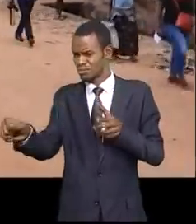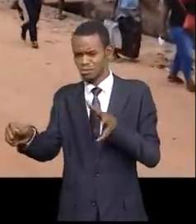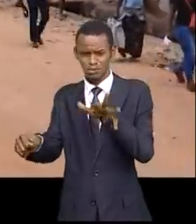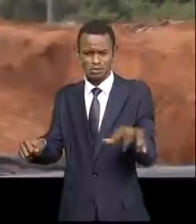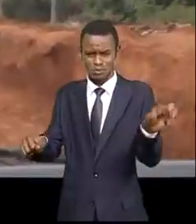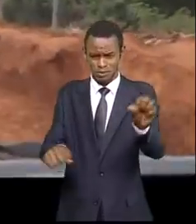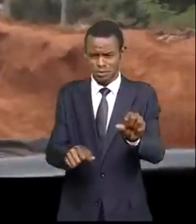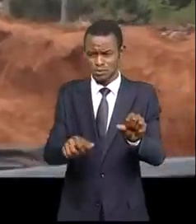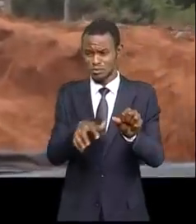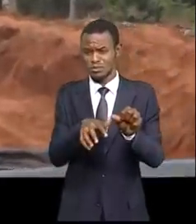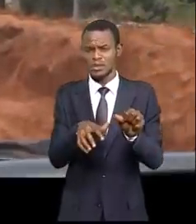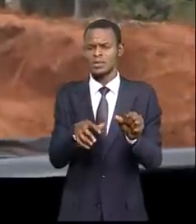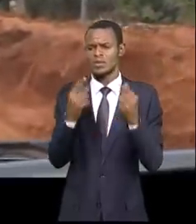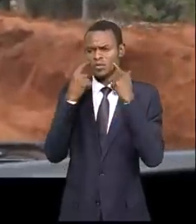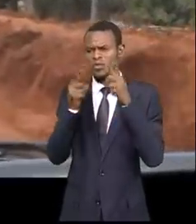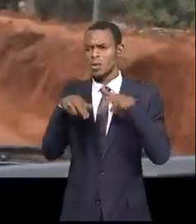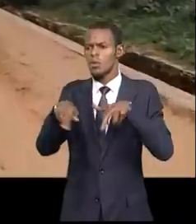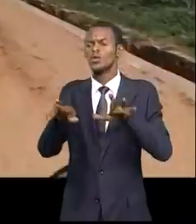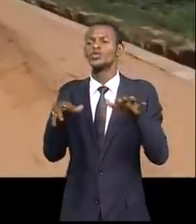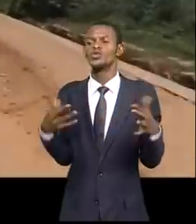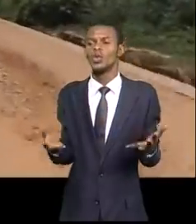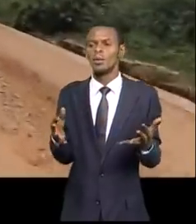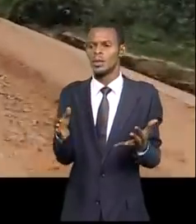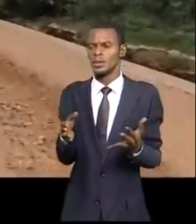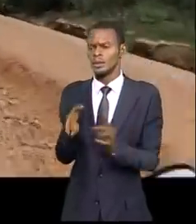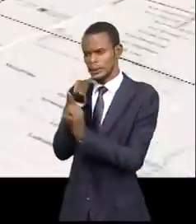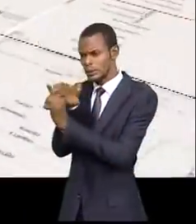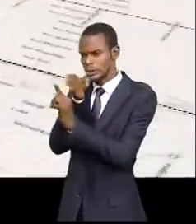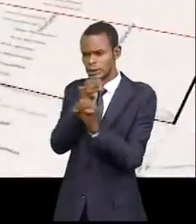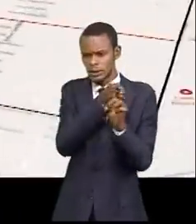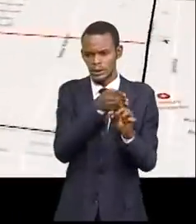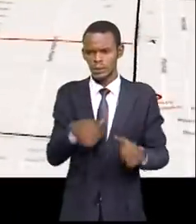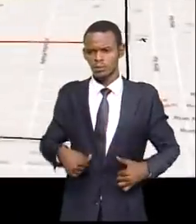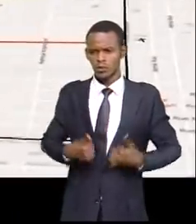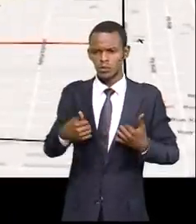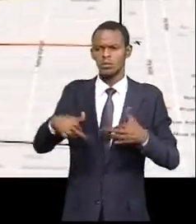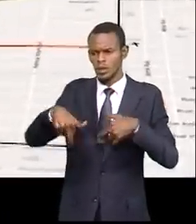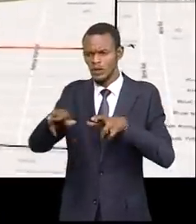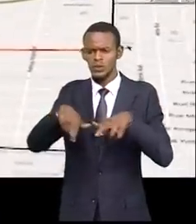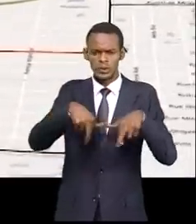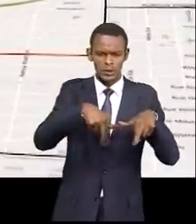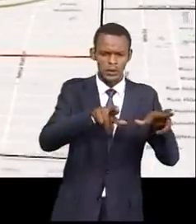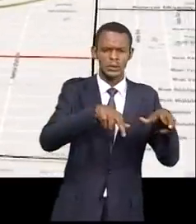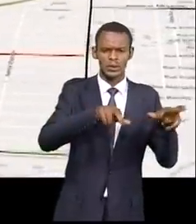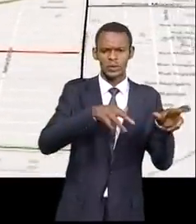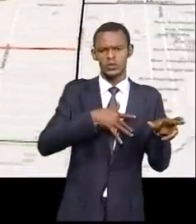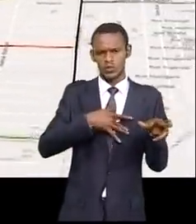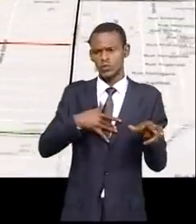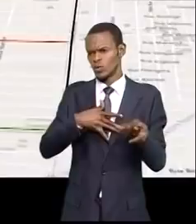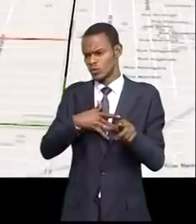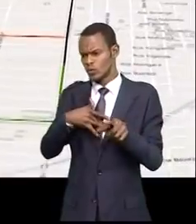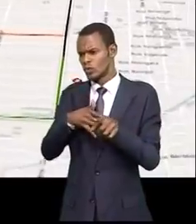d'inspection sur les avenues ciblée sur les projets si les gels ou notamment l'avenir du sambo avril des écoles à david